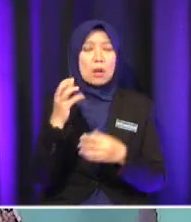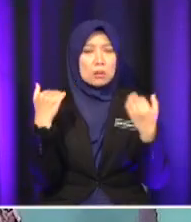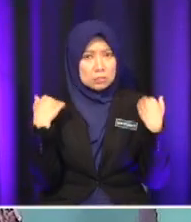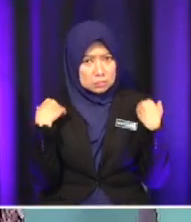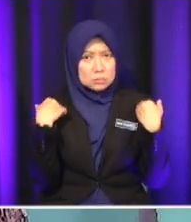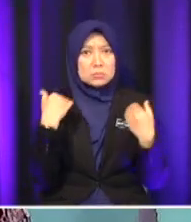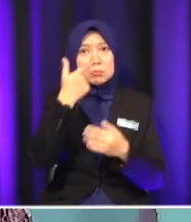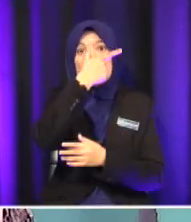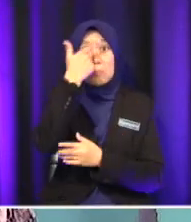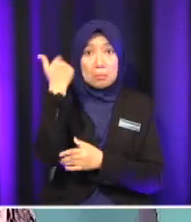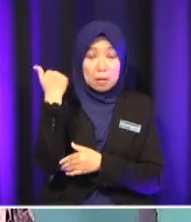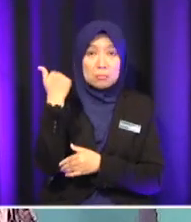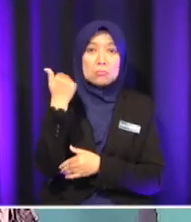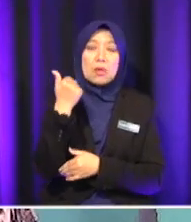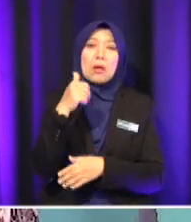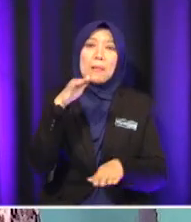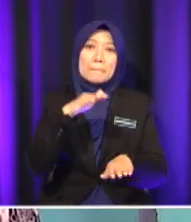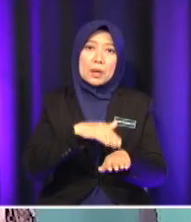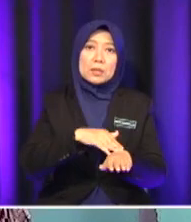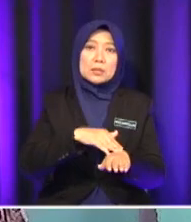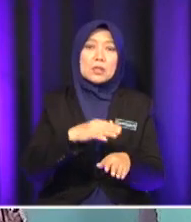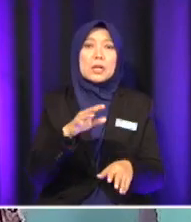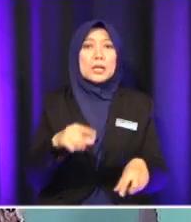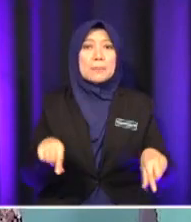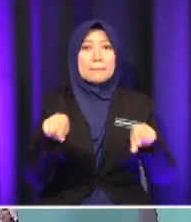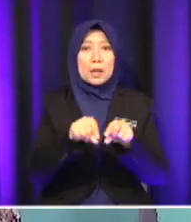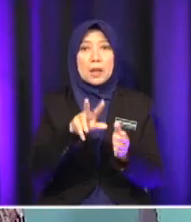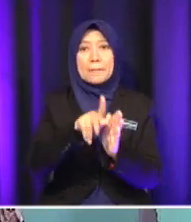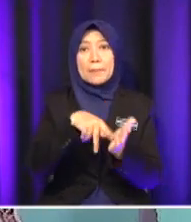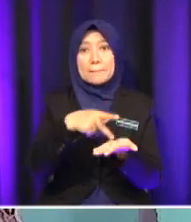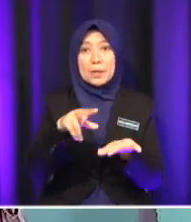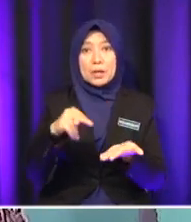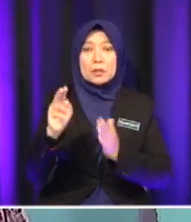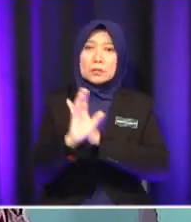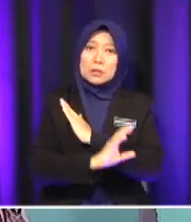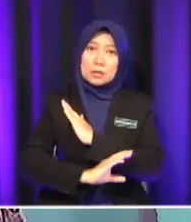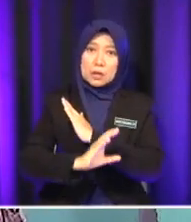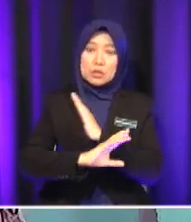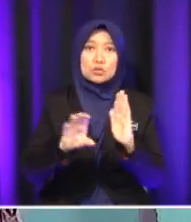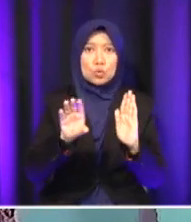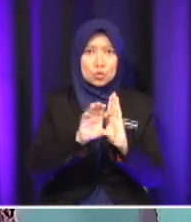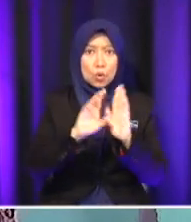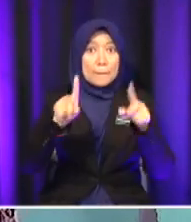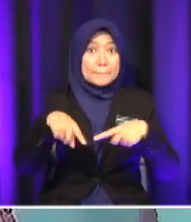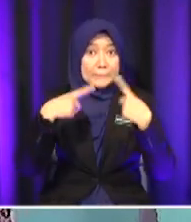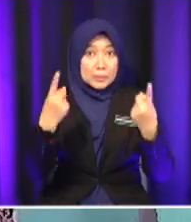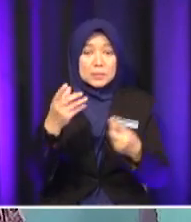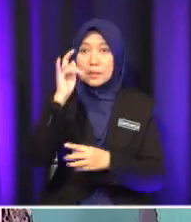imbangan pembayaran negara ya contohnya apabila Din melancong ke Thailand